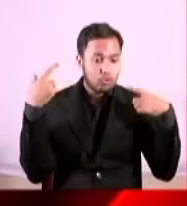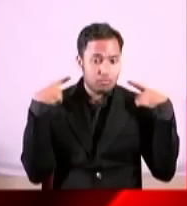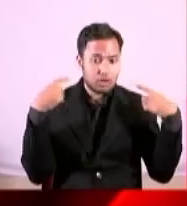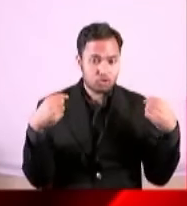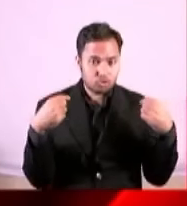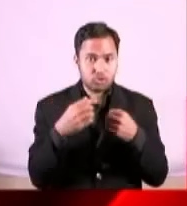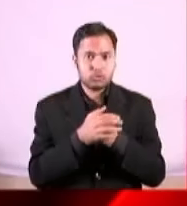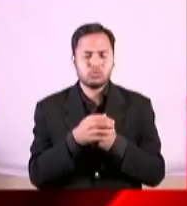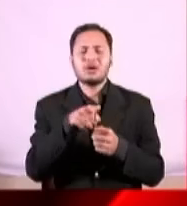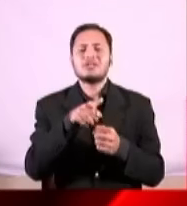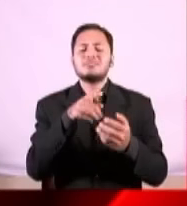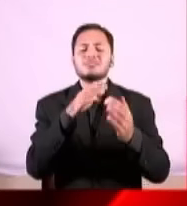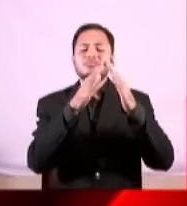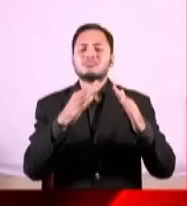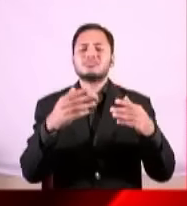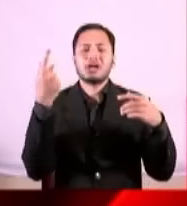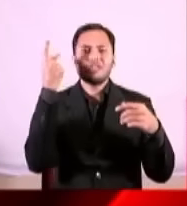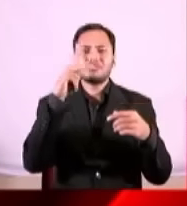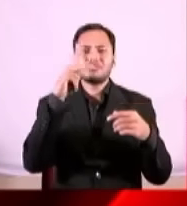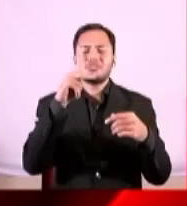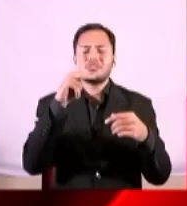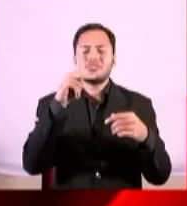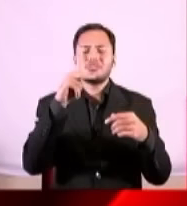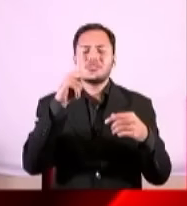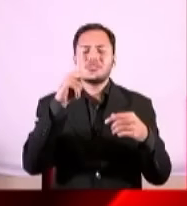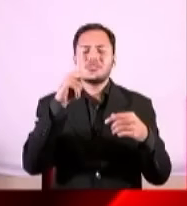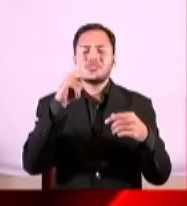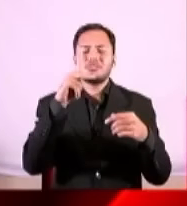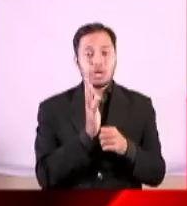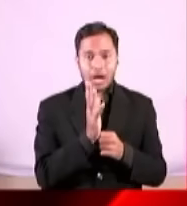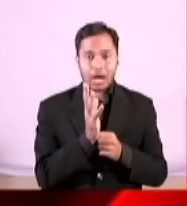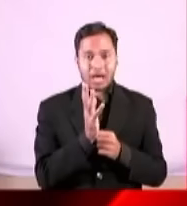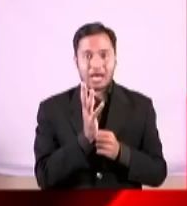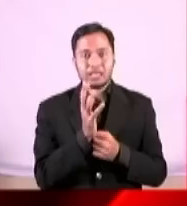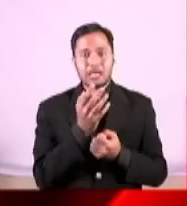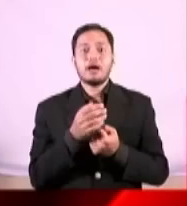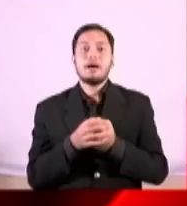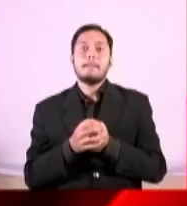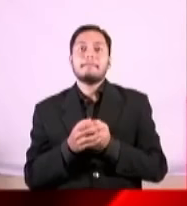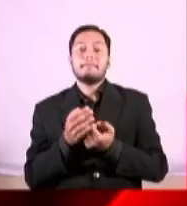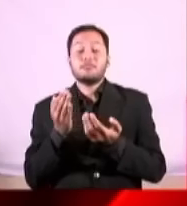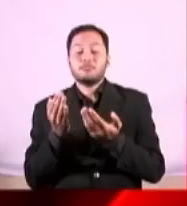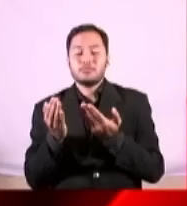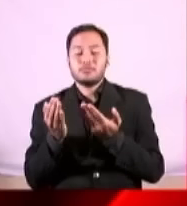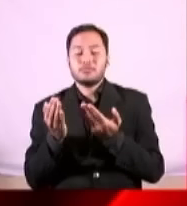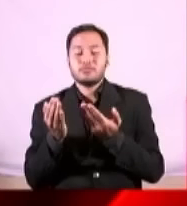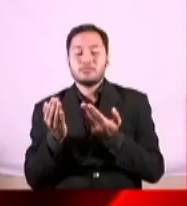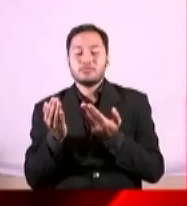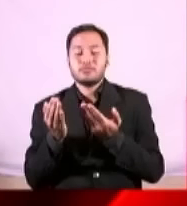hari ini sudah besar mungkin masyarakat Sumatera Utara belum tentu semuanya bisa masuk kantor gubernur diluasin